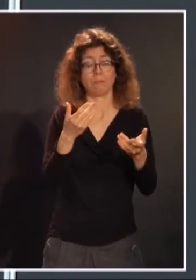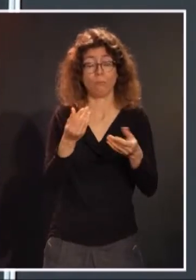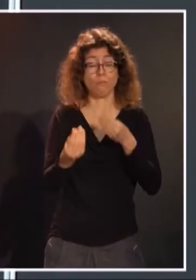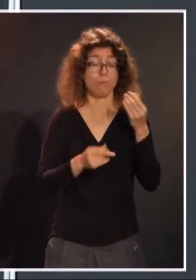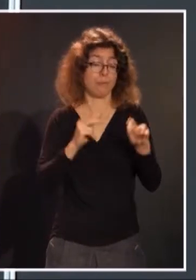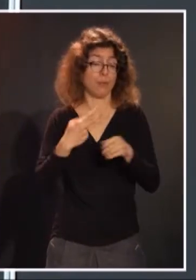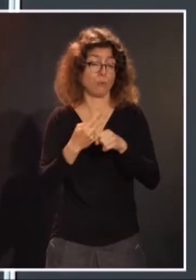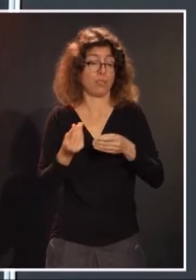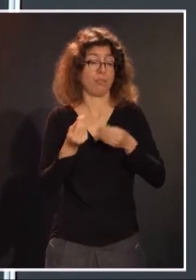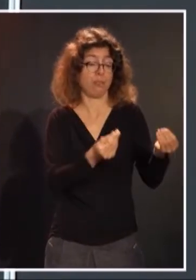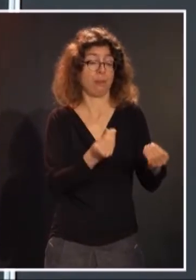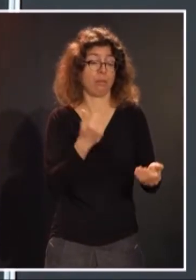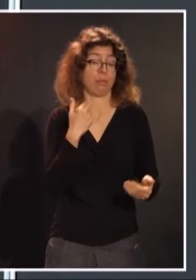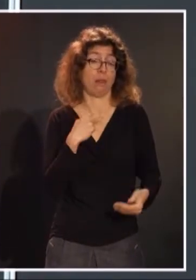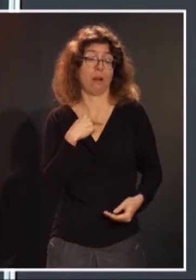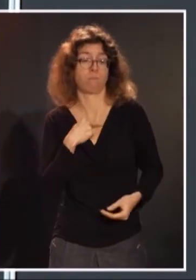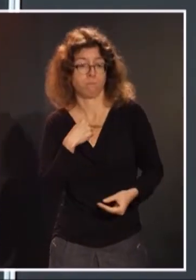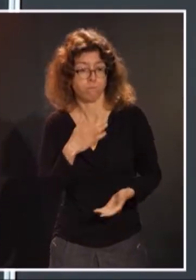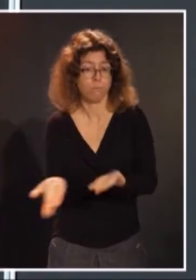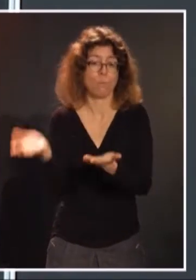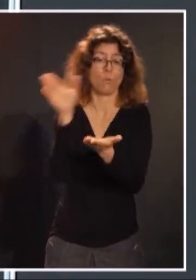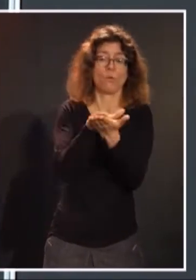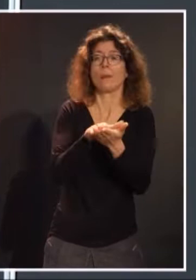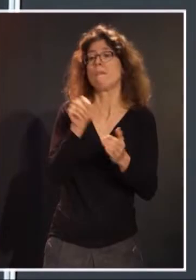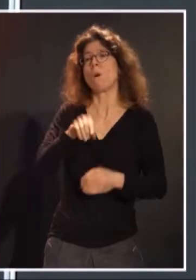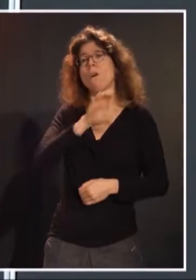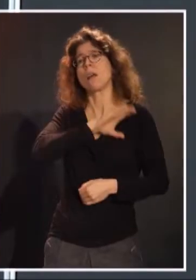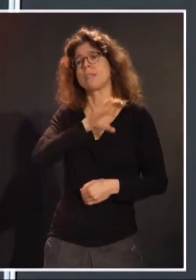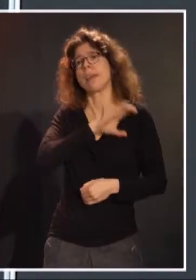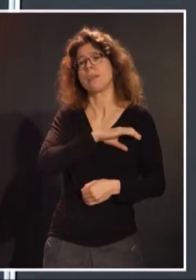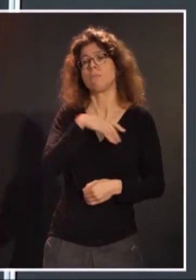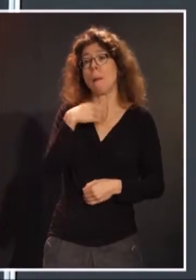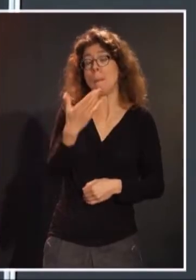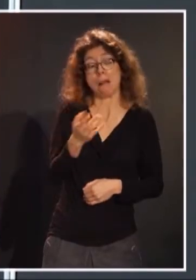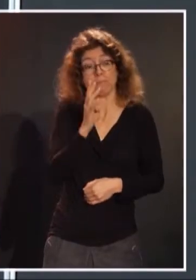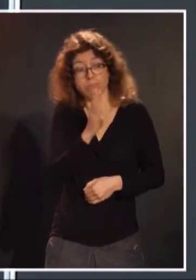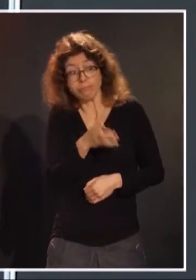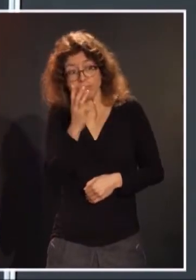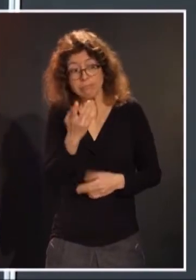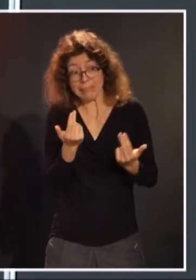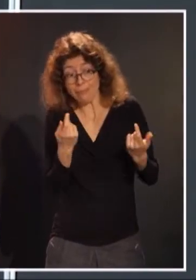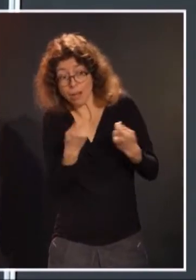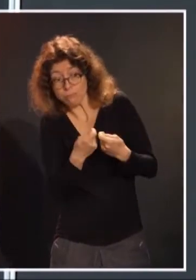Donc voilà, on va devoir faire des essais pour s'assurer que l'outil semble pertinent. Sachant que